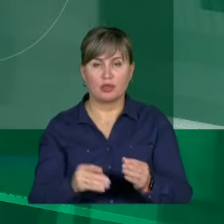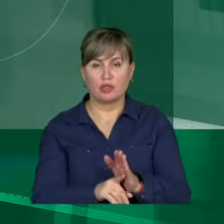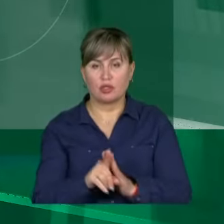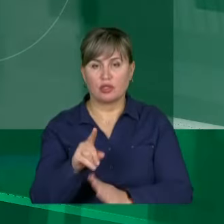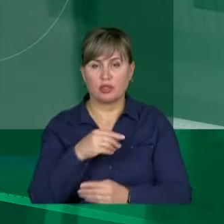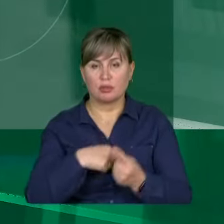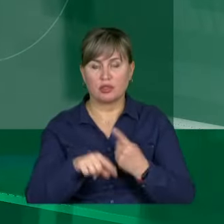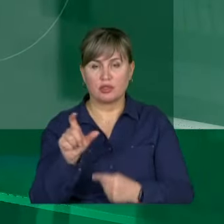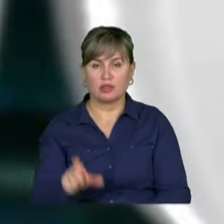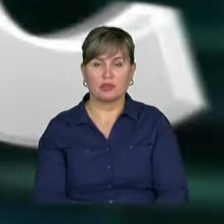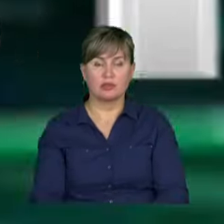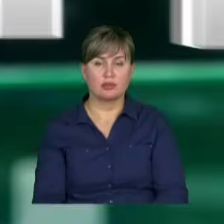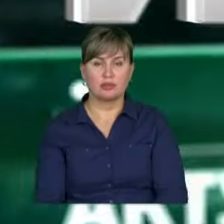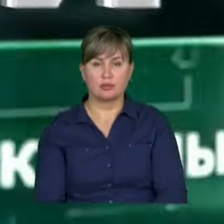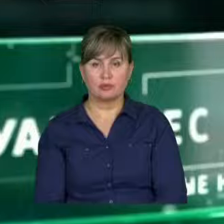начинающая бизнес-леди?